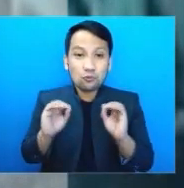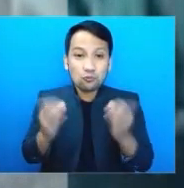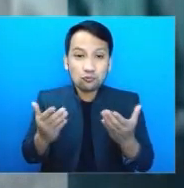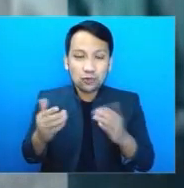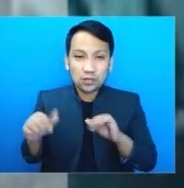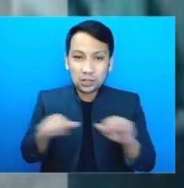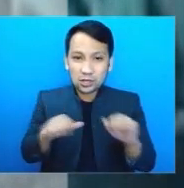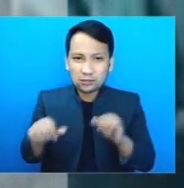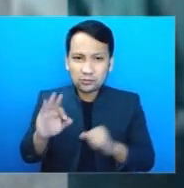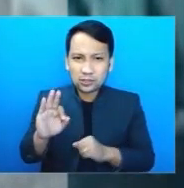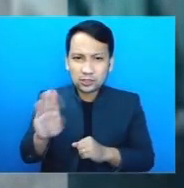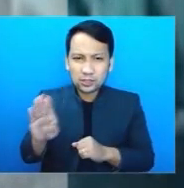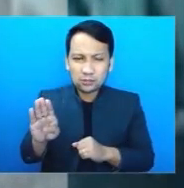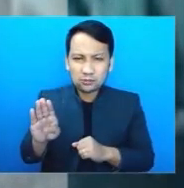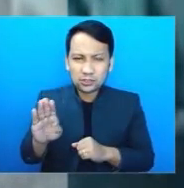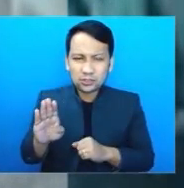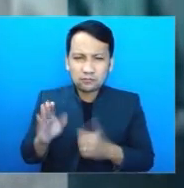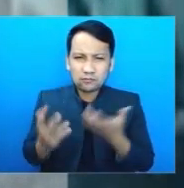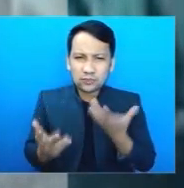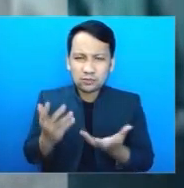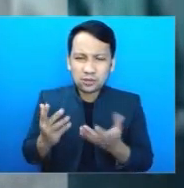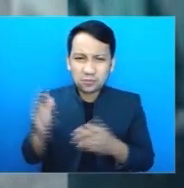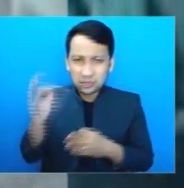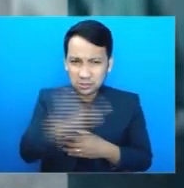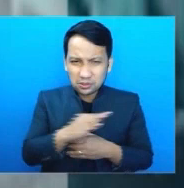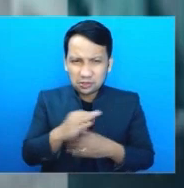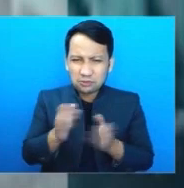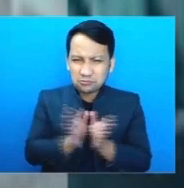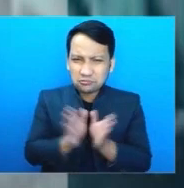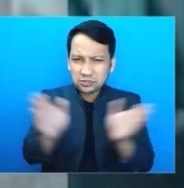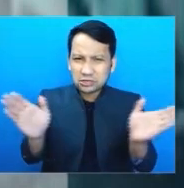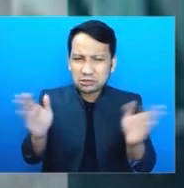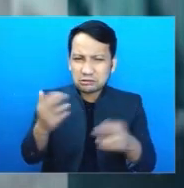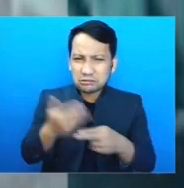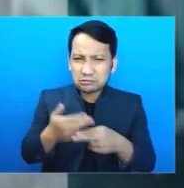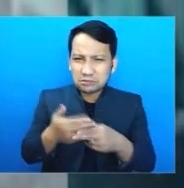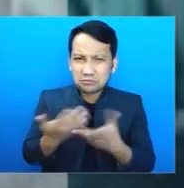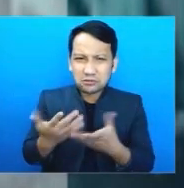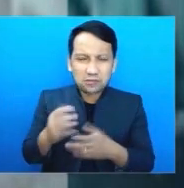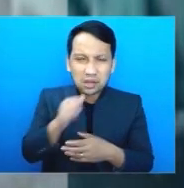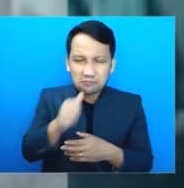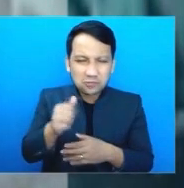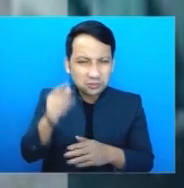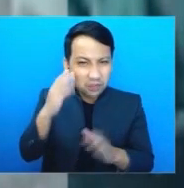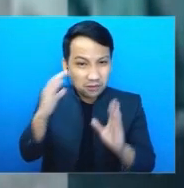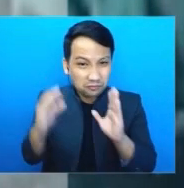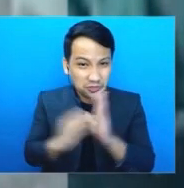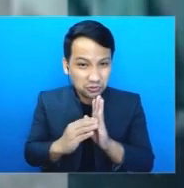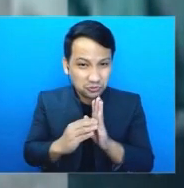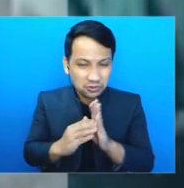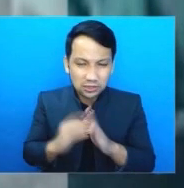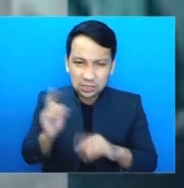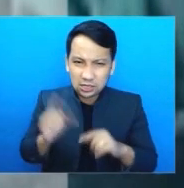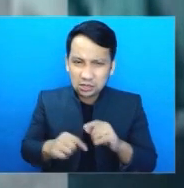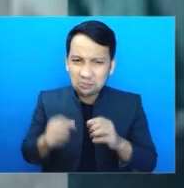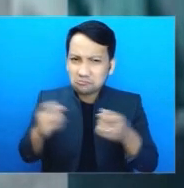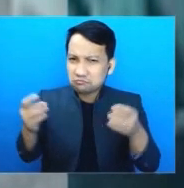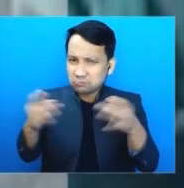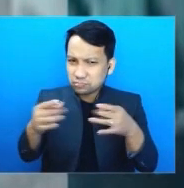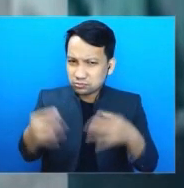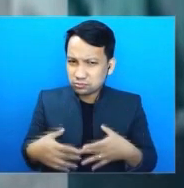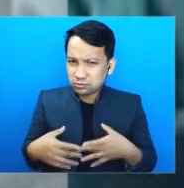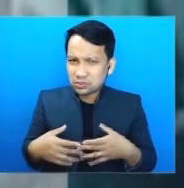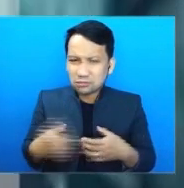Facebook profile nito. Gumagamit ng generic o hindi matutukoy na profile photo. Nagkokomento ng mga mapanakit